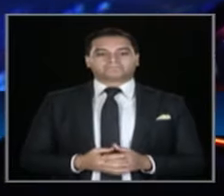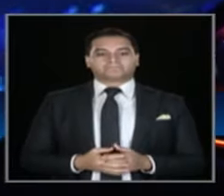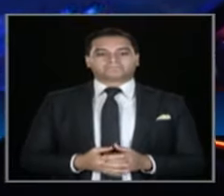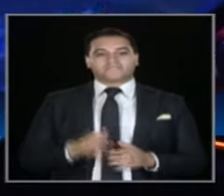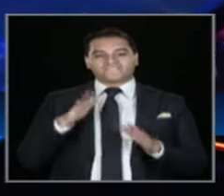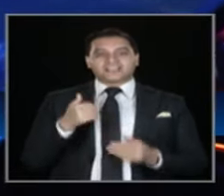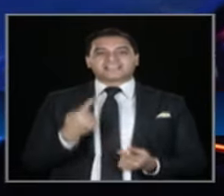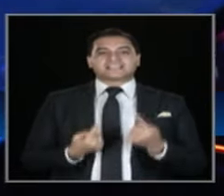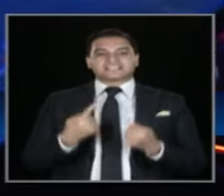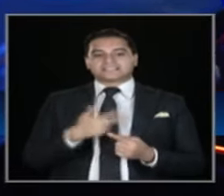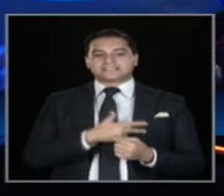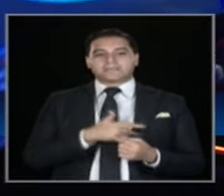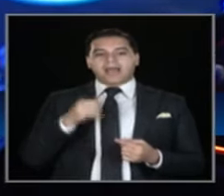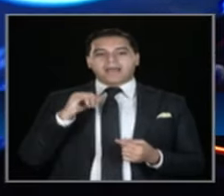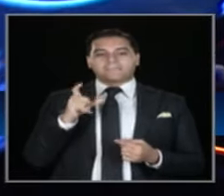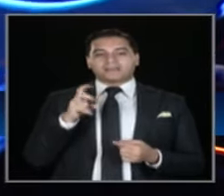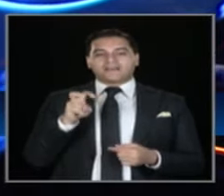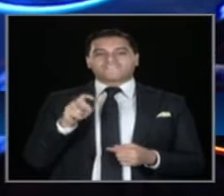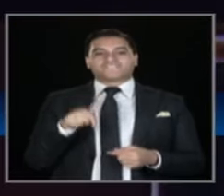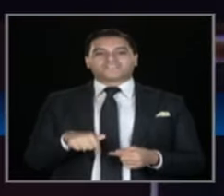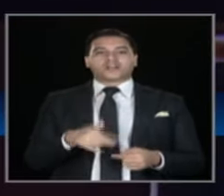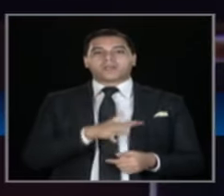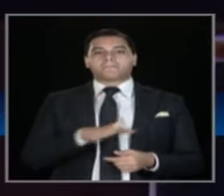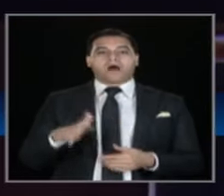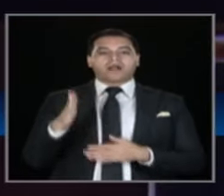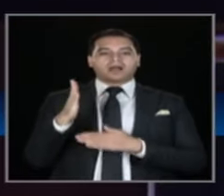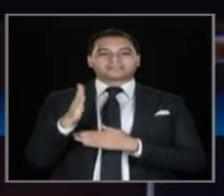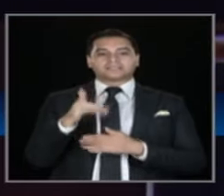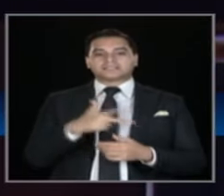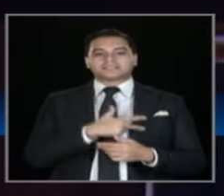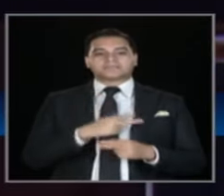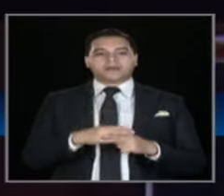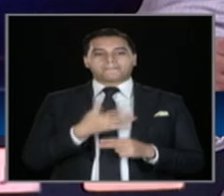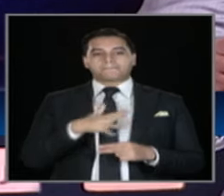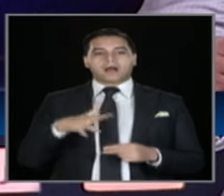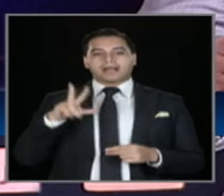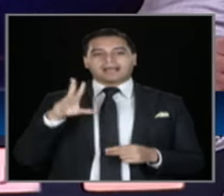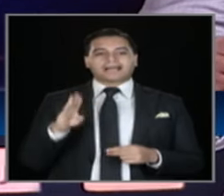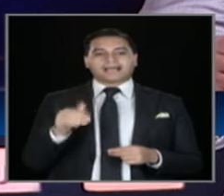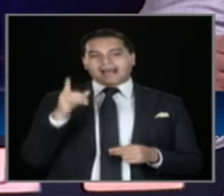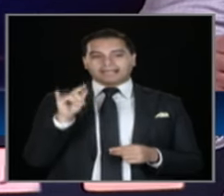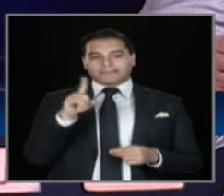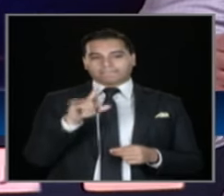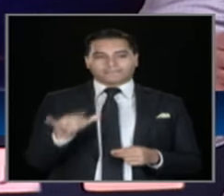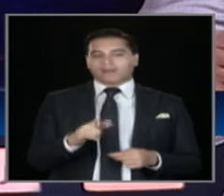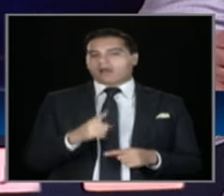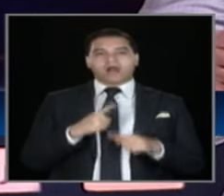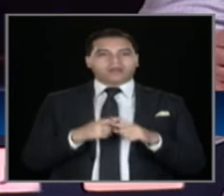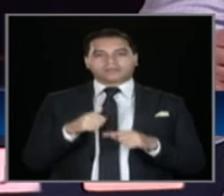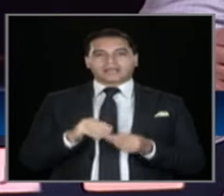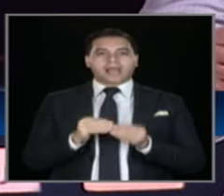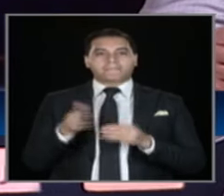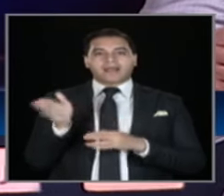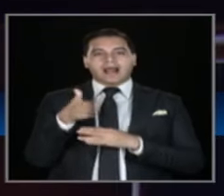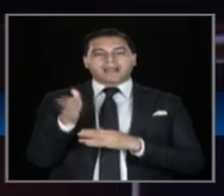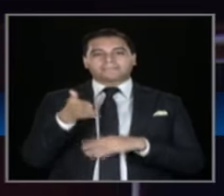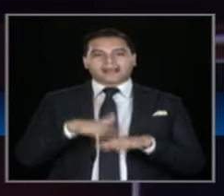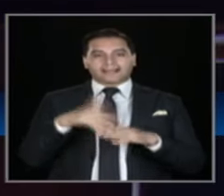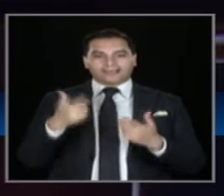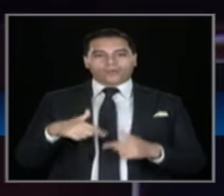تقع جزيره امنه في احد البحار الرئيسيه، فما هو؟ بحر الكاريبي. غلط. كم عدد ألوان علم دولة